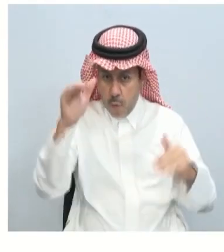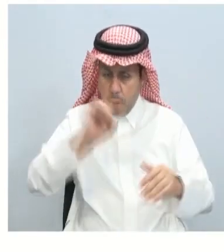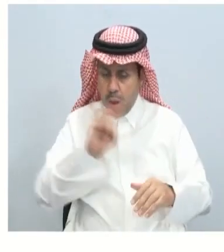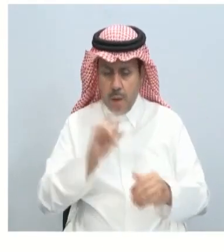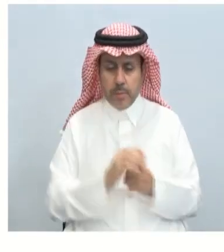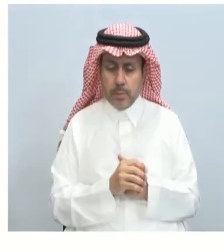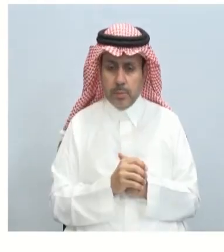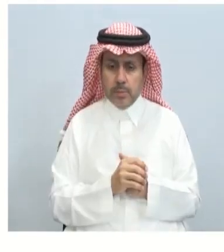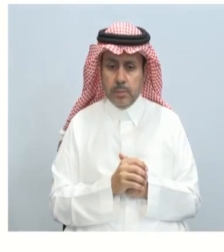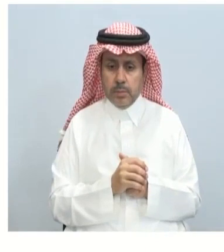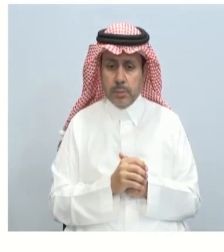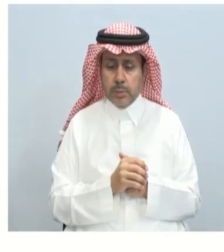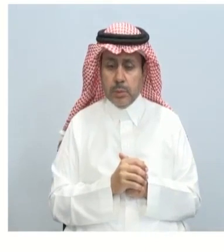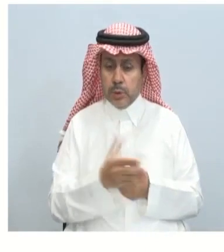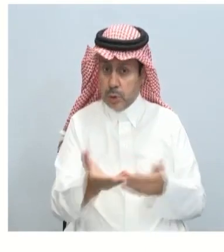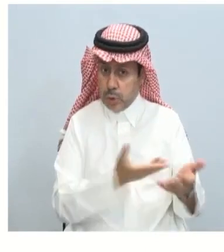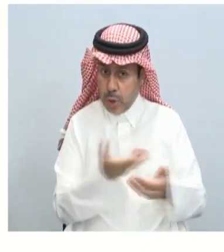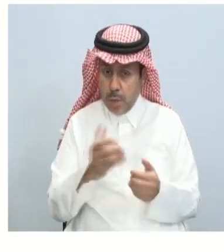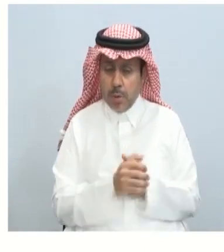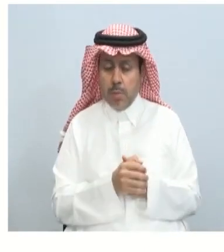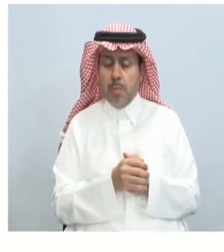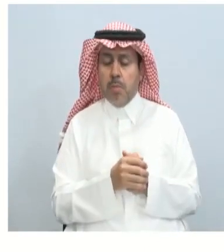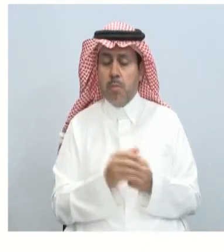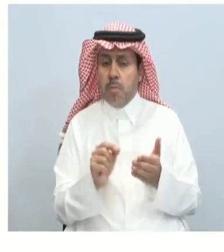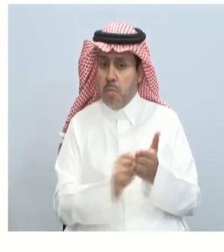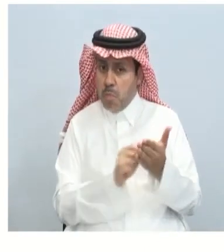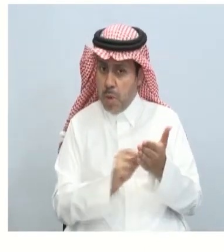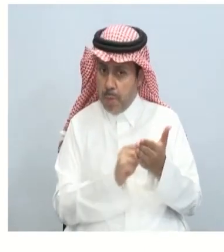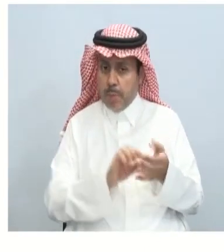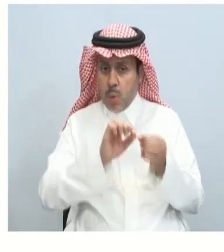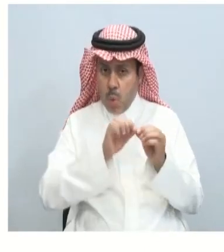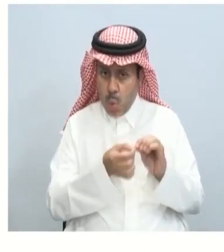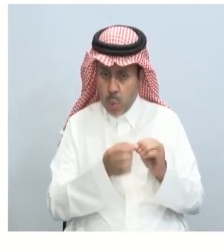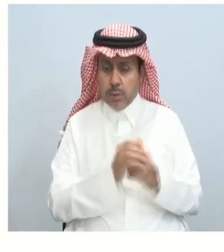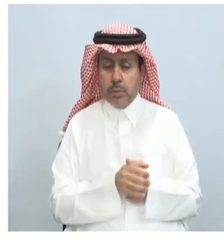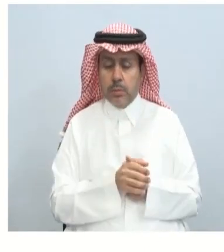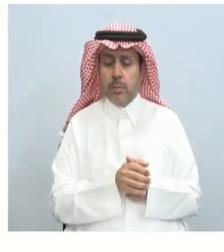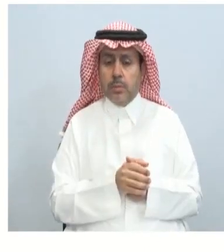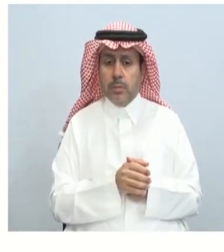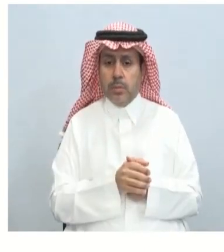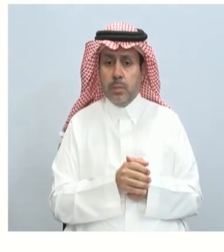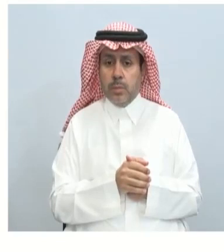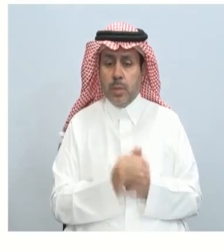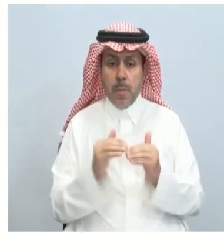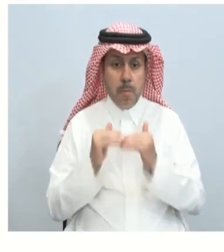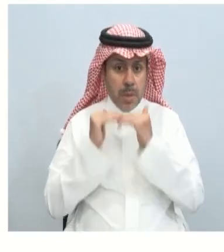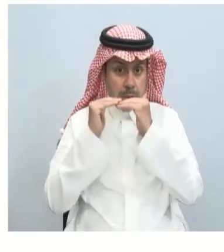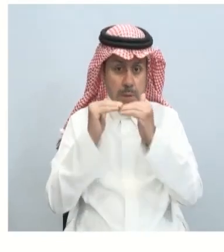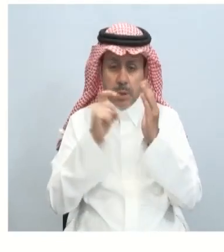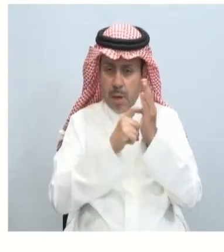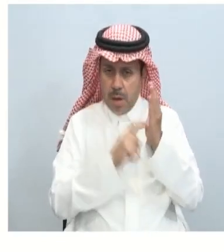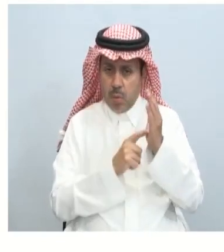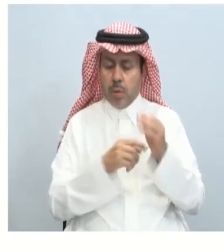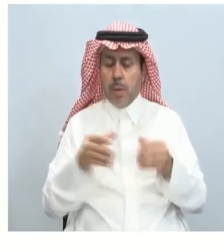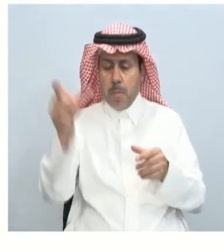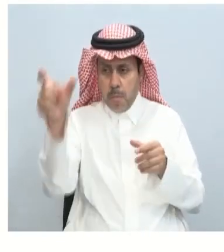بعضا بل تتعامل معهم في ضوء ما يبرمونه من عقود باعتبار ان العقد بمنزله ماذا بمنزله القانون بين